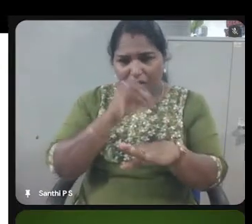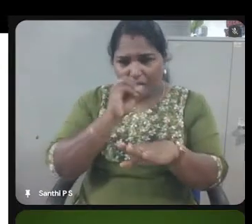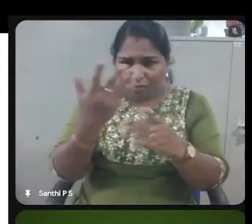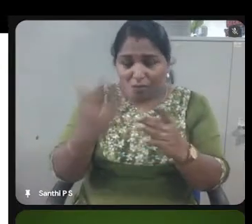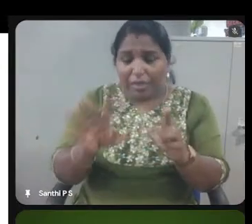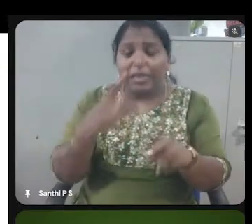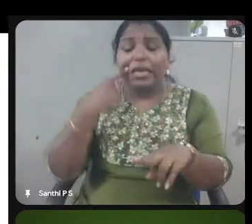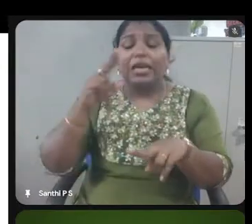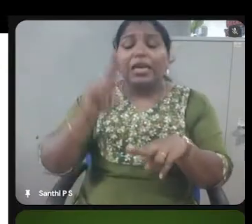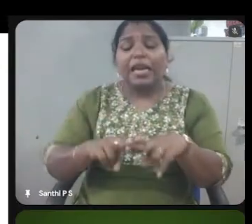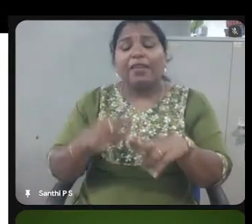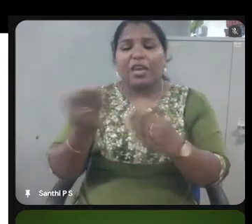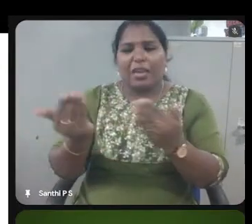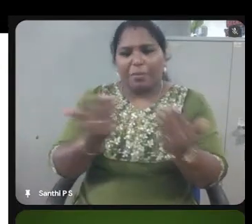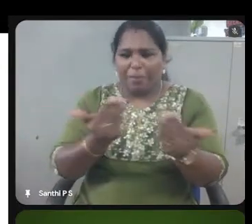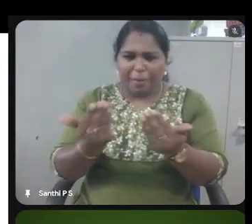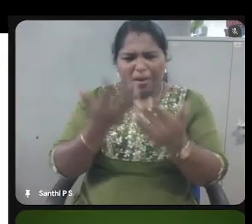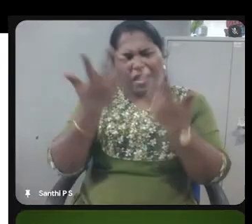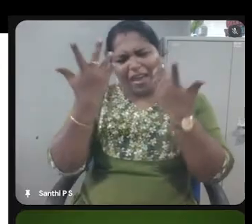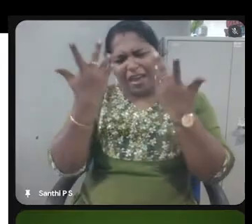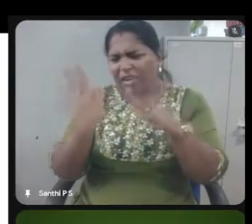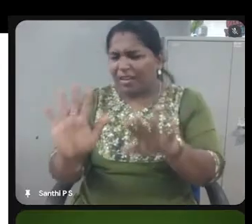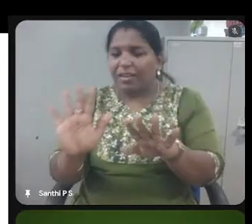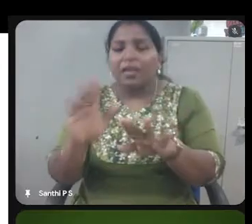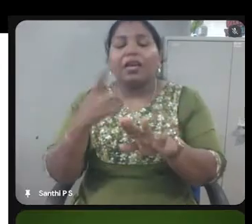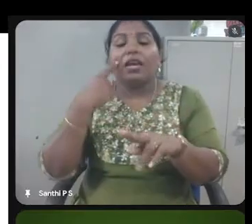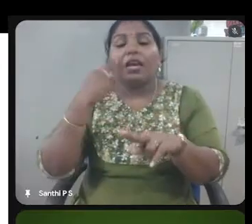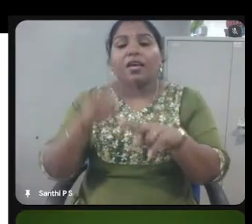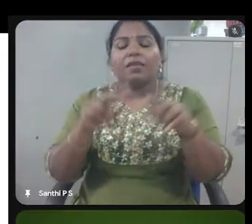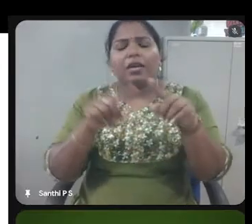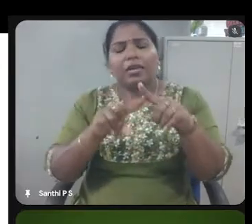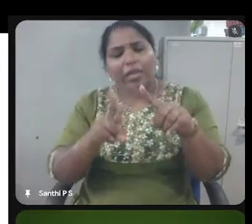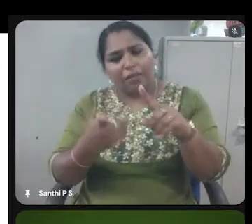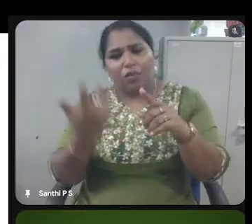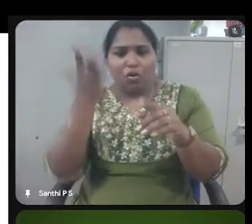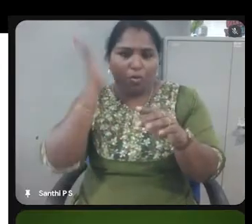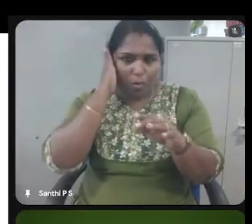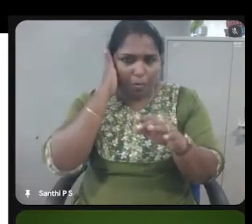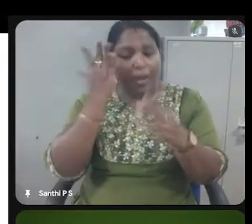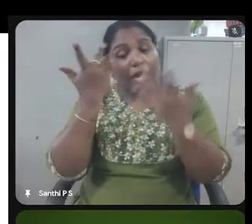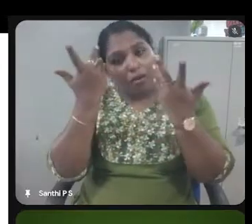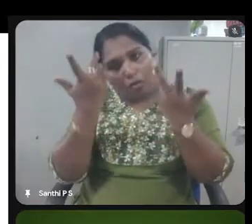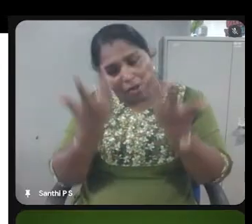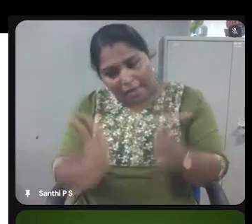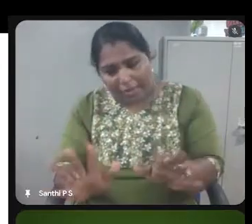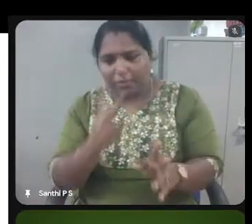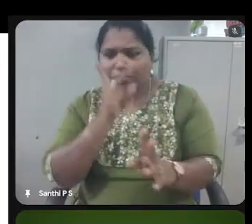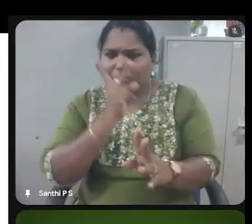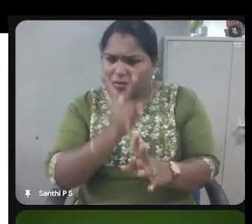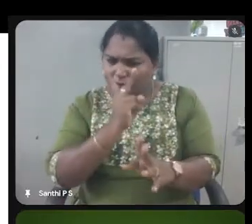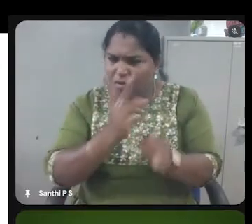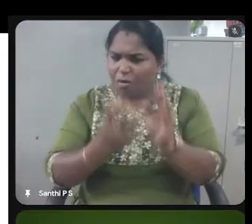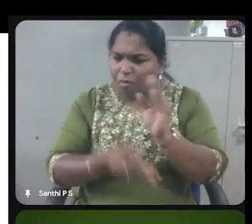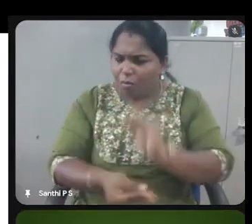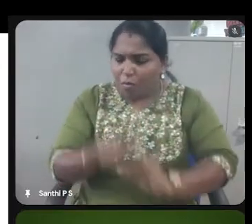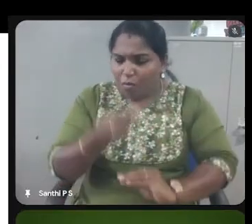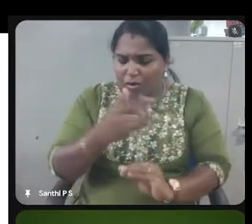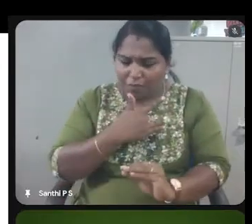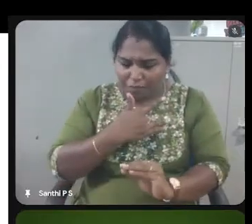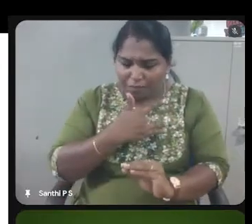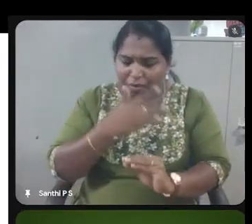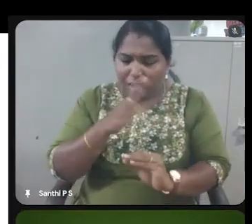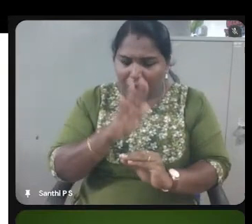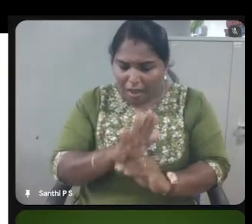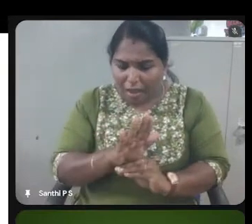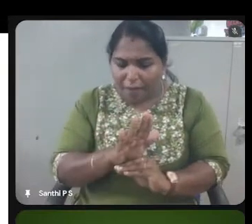വരുമ്പോൾ അതിന്റെ അർത്ഥം തന്നെ ആ സ്ക്രീൻ ആകണമെന്നില്ല, ചിലപ്പം വേറെ പല ഫാക്ടേഴ്സ് ആയിരിക്കാം. അപ്പൊ നമുക്ക്